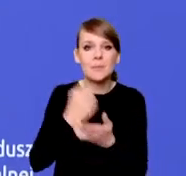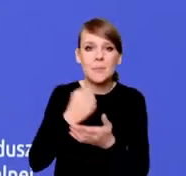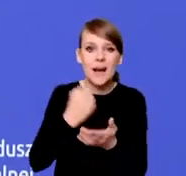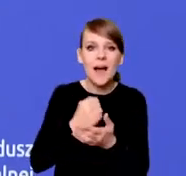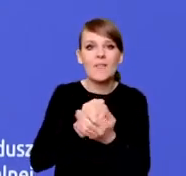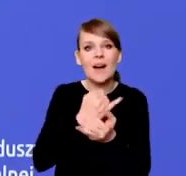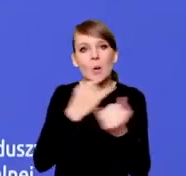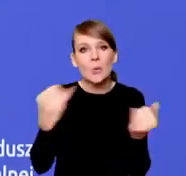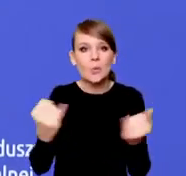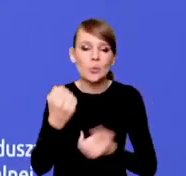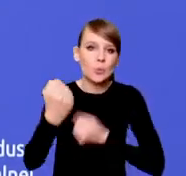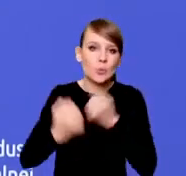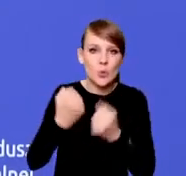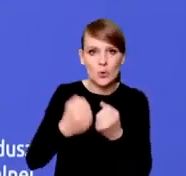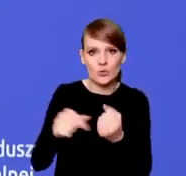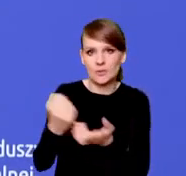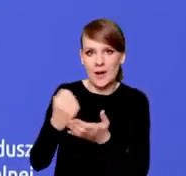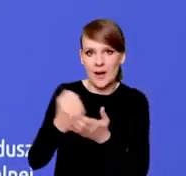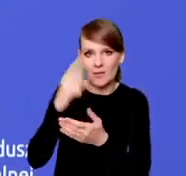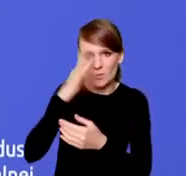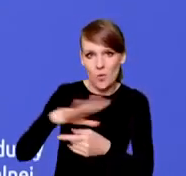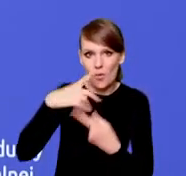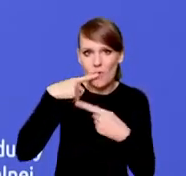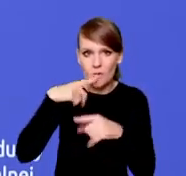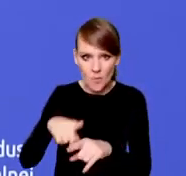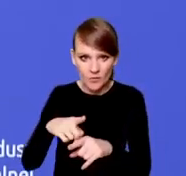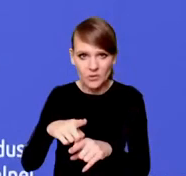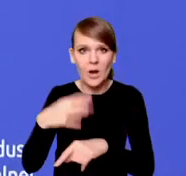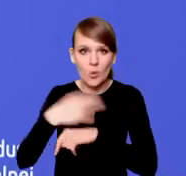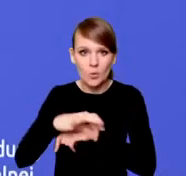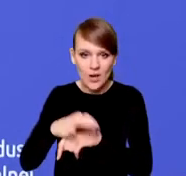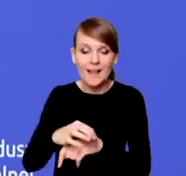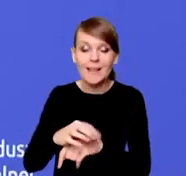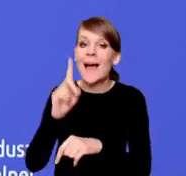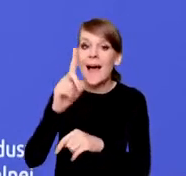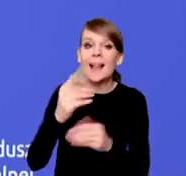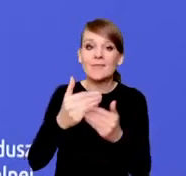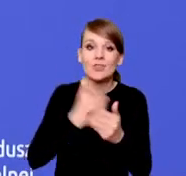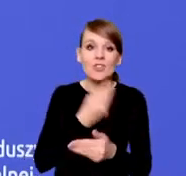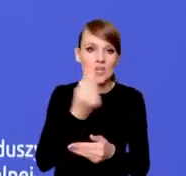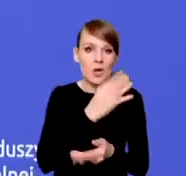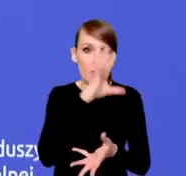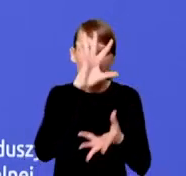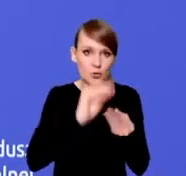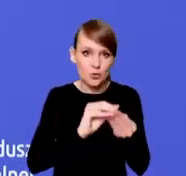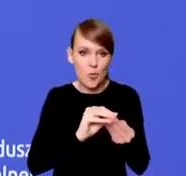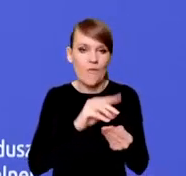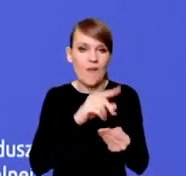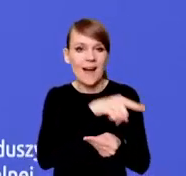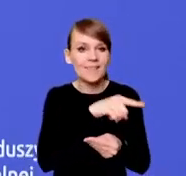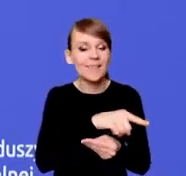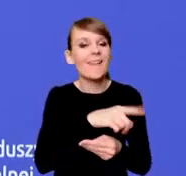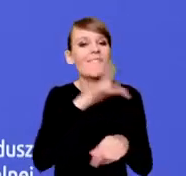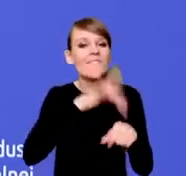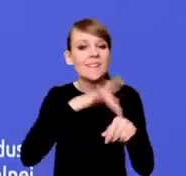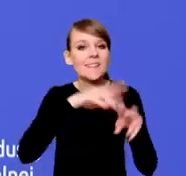jeszcze podsumowując wystąpienie pani dr Lulewicz-Sas i prezentację tych wyników z